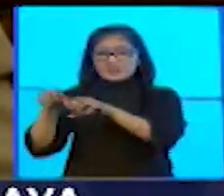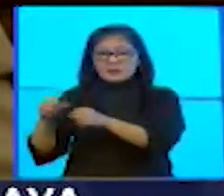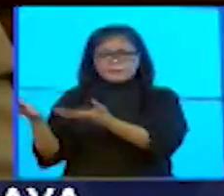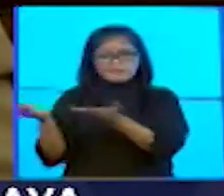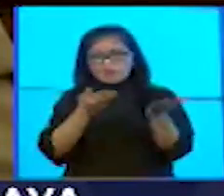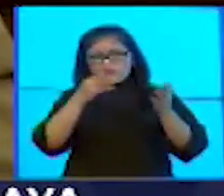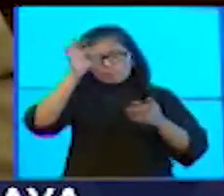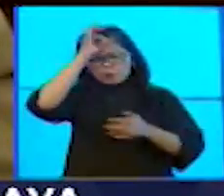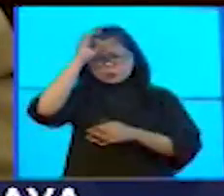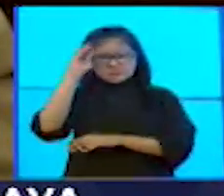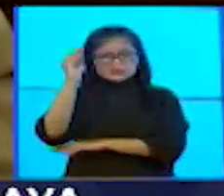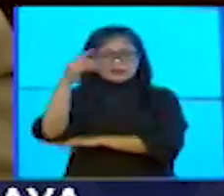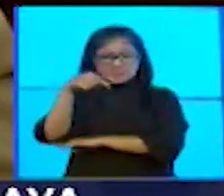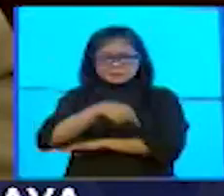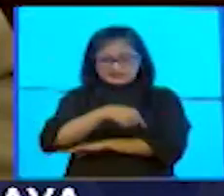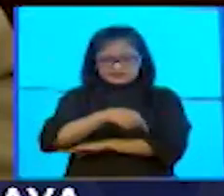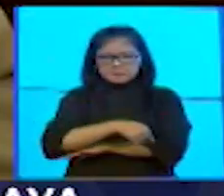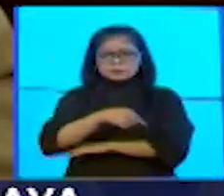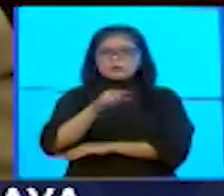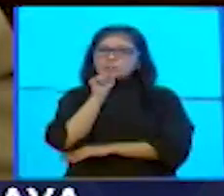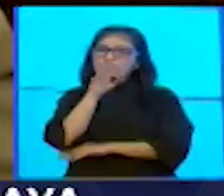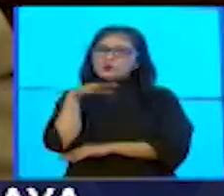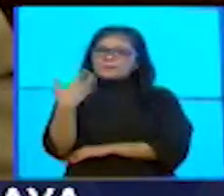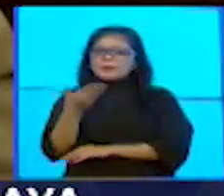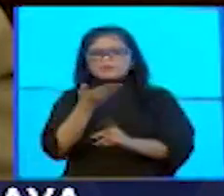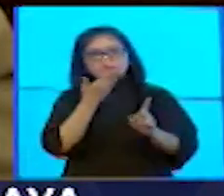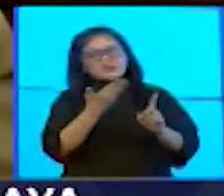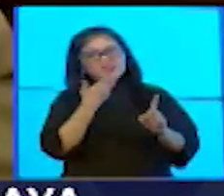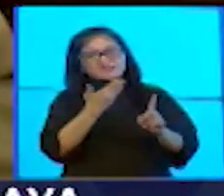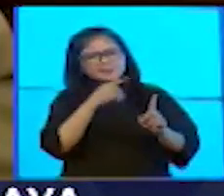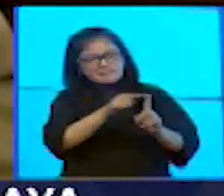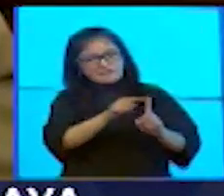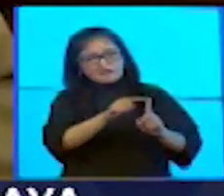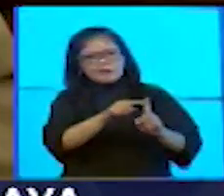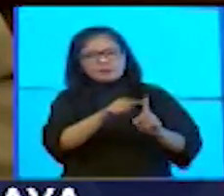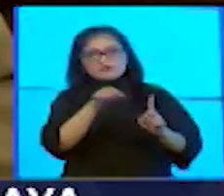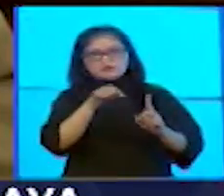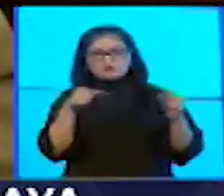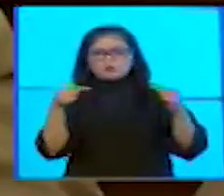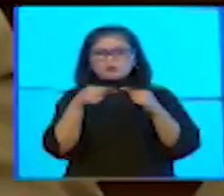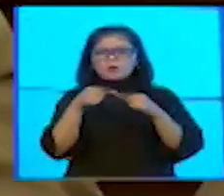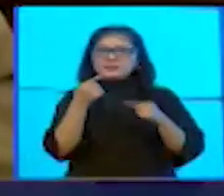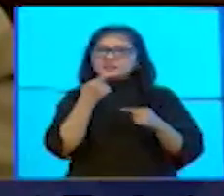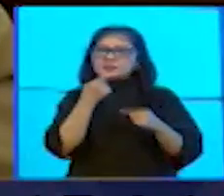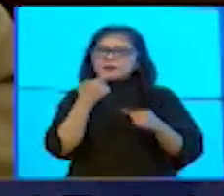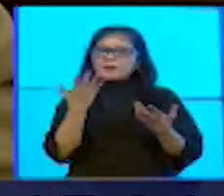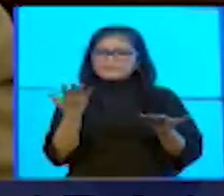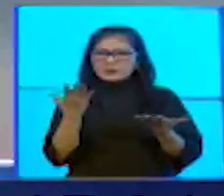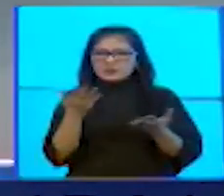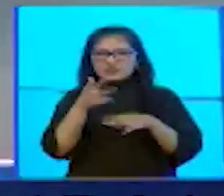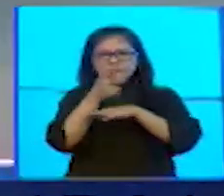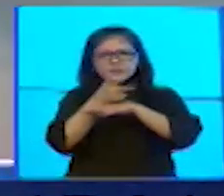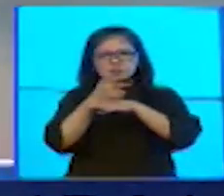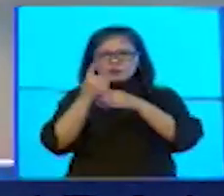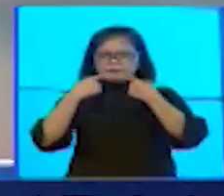Jakarta Selatan untuk kita ambil keterangannya tersangkut dengan adanya video yang viral